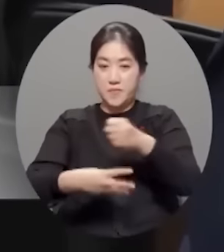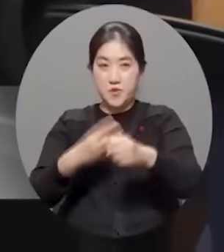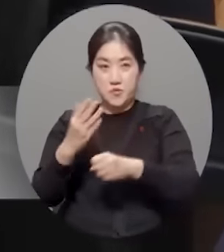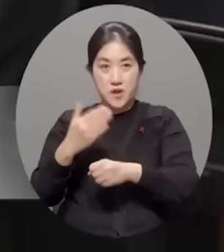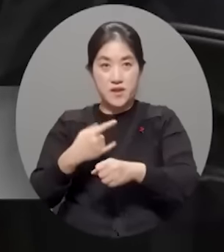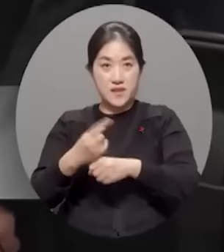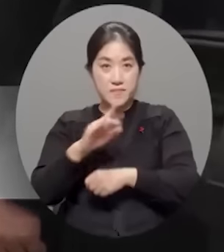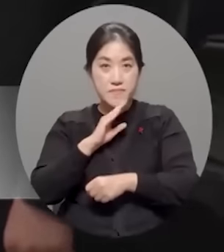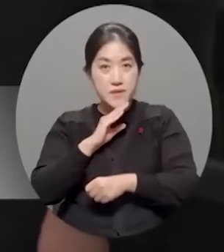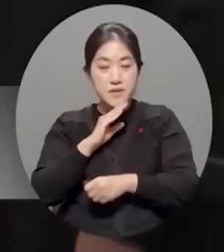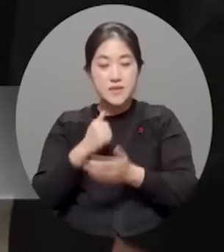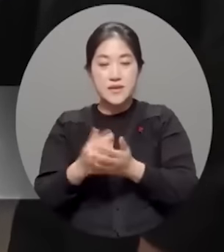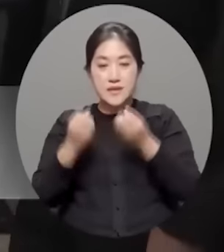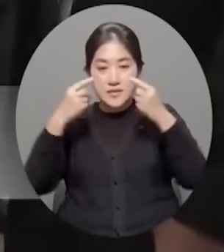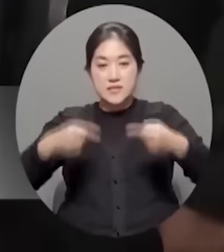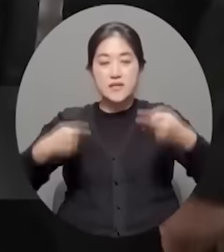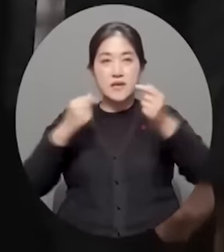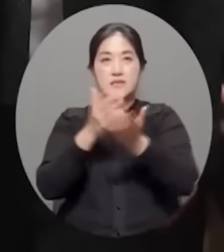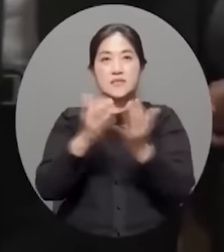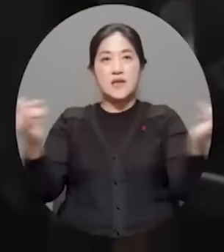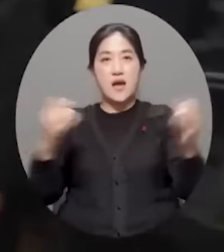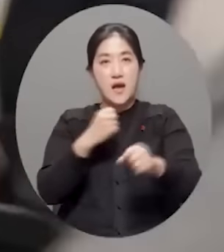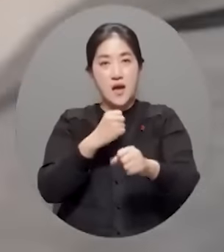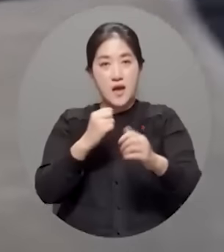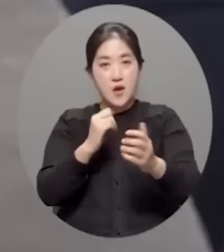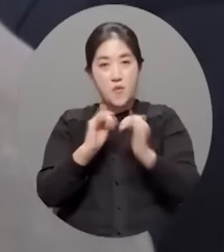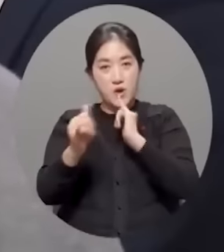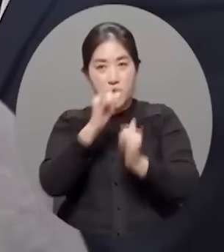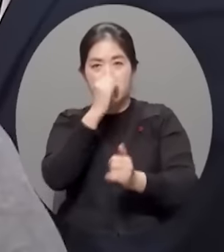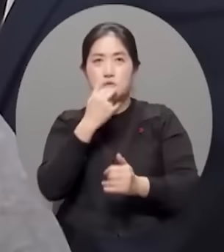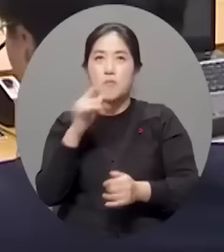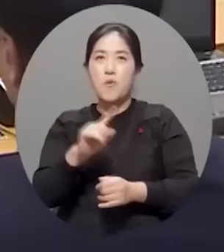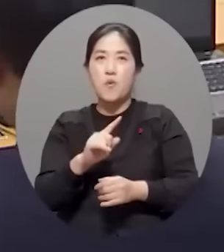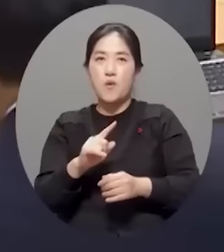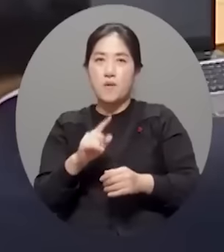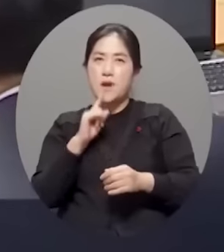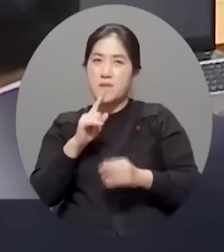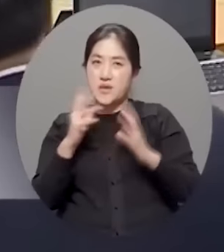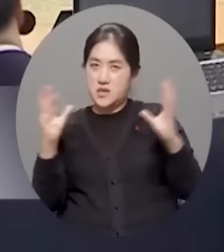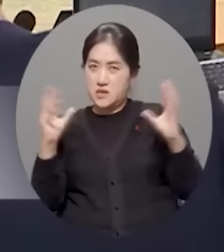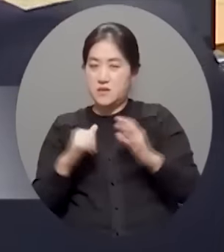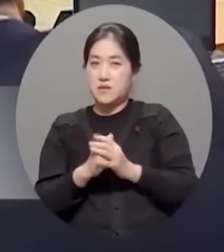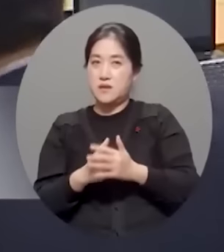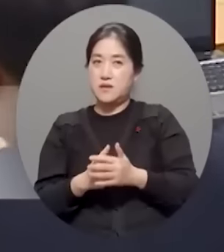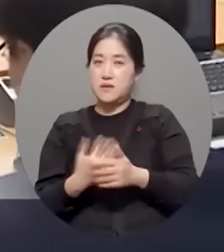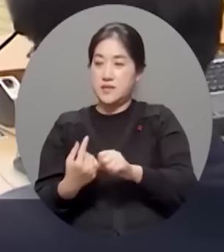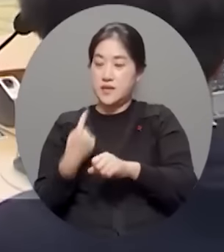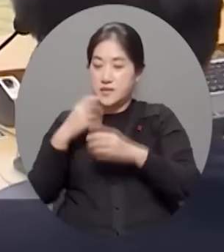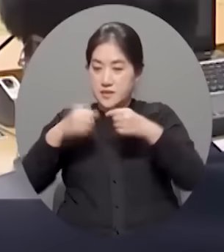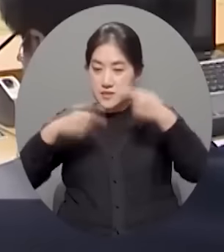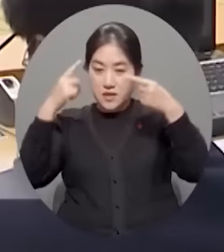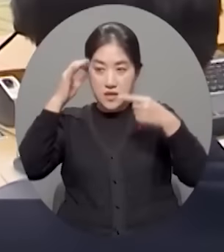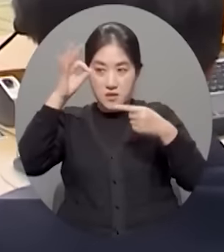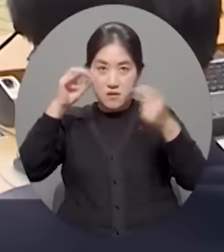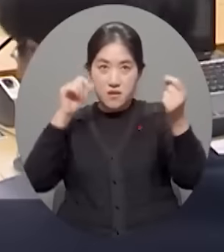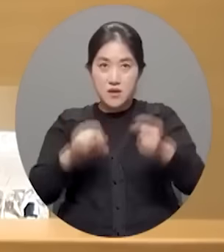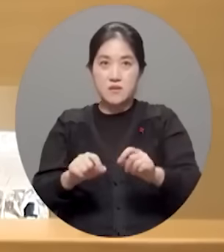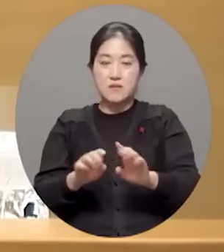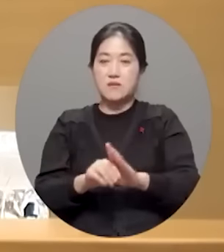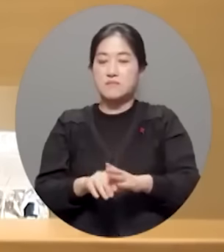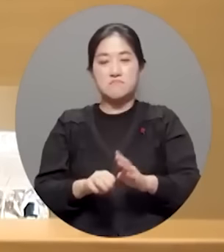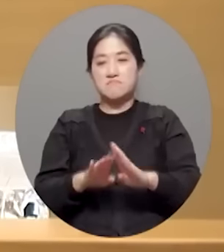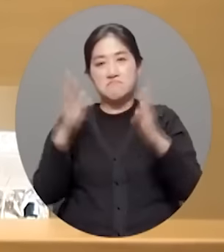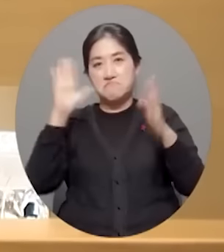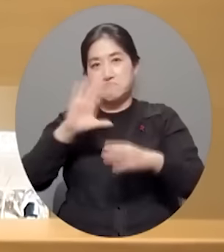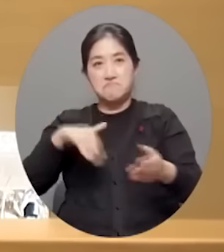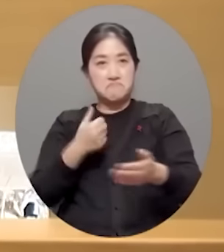내년 신년 기자회견 여부가 쟁점입니다. 지난해엔 새해를 열흘 정도 앞두고 기자회견을 열지 않기로